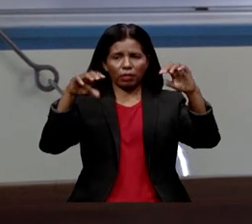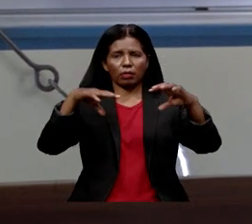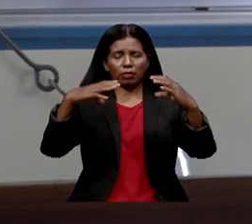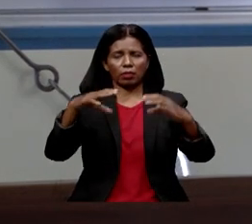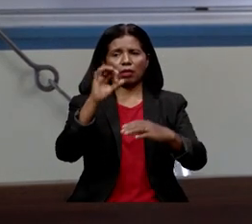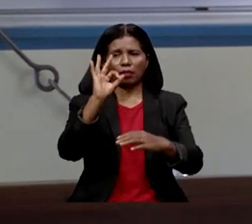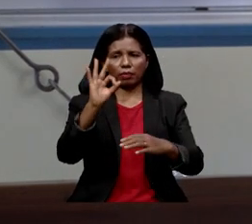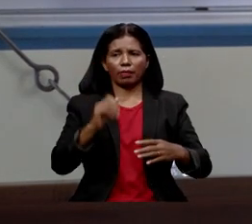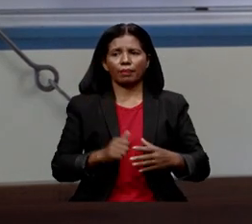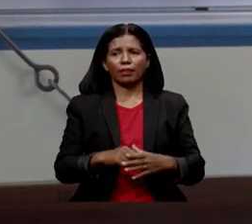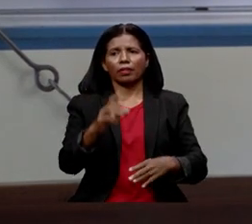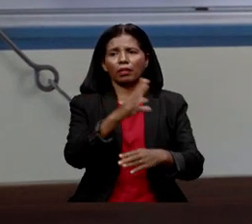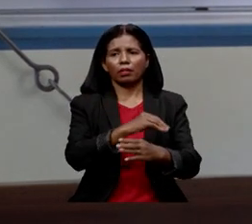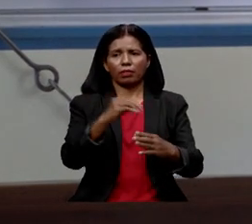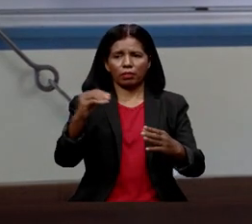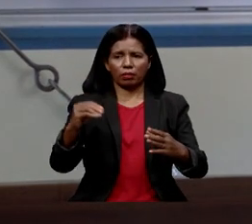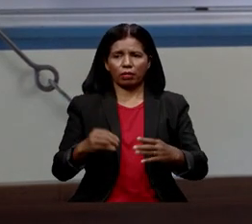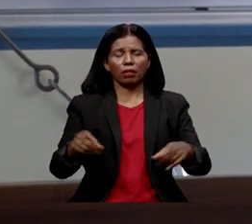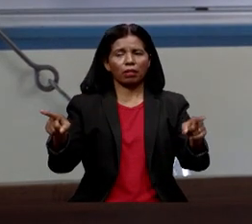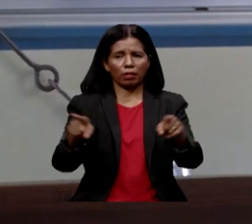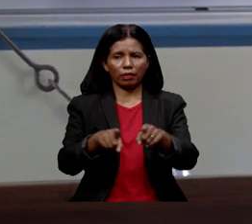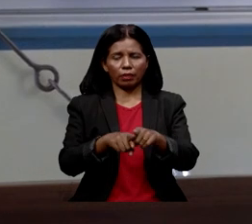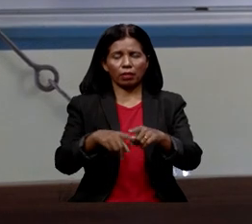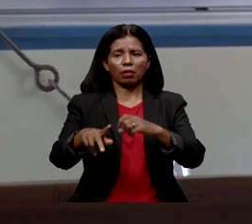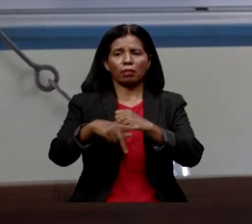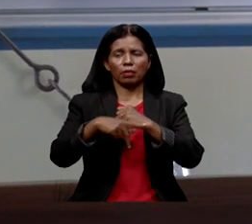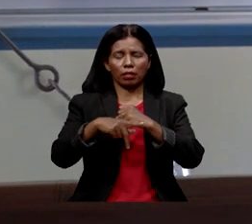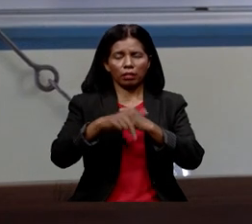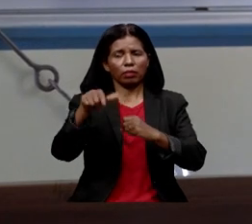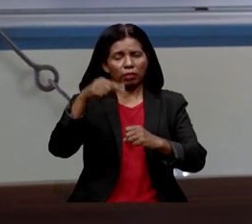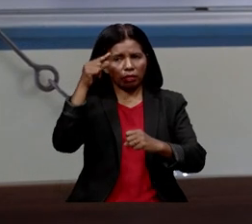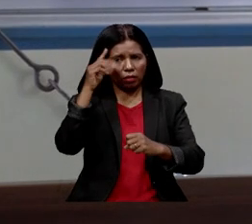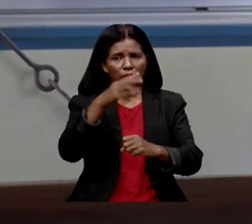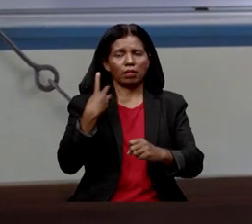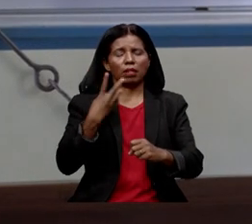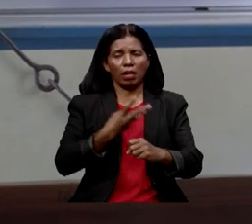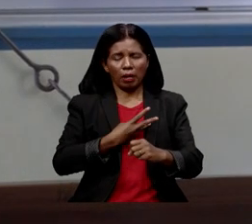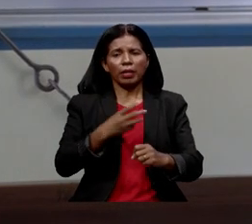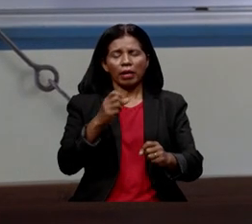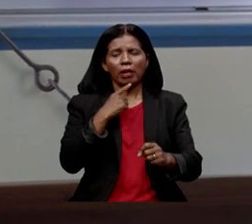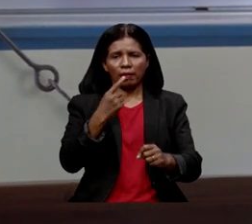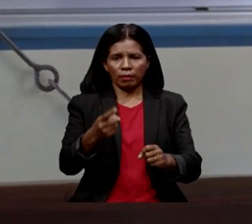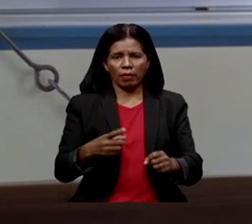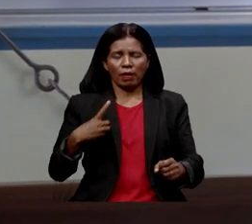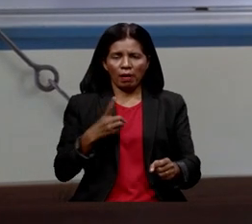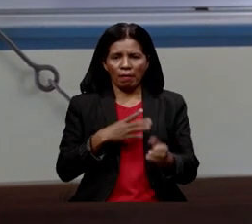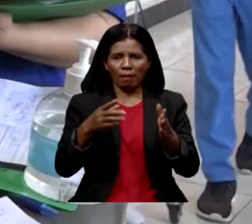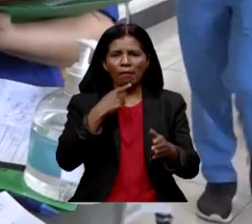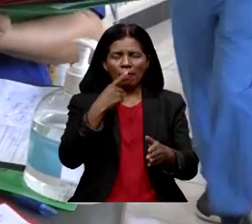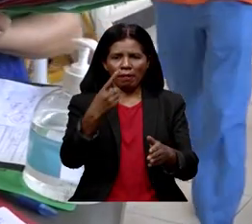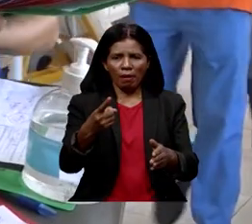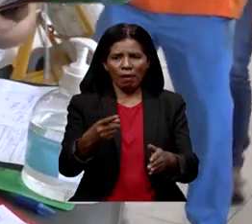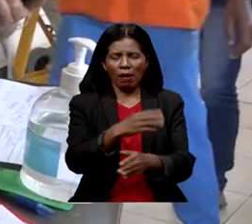efi nomos hanesan bankada do governo ami defende. Mai be deputada ne mos reconhece katak